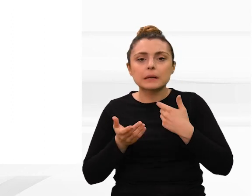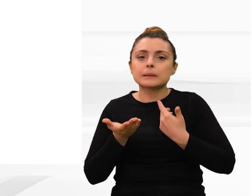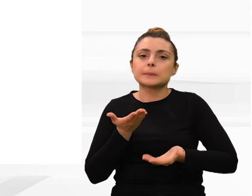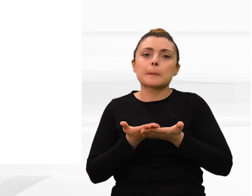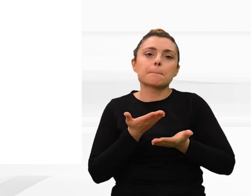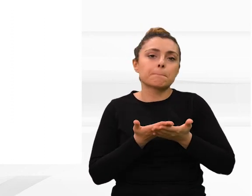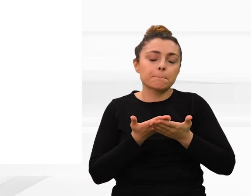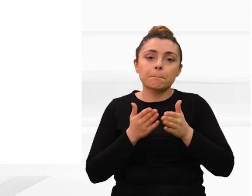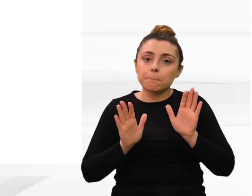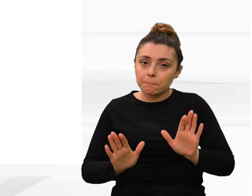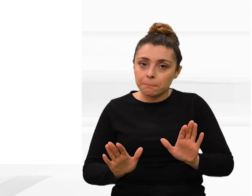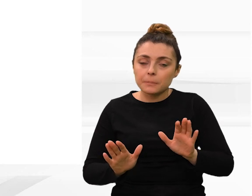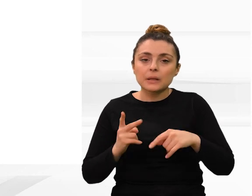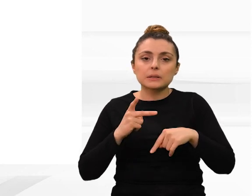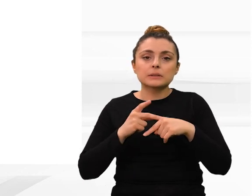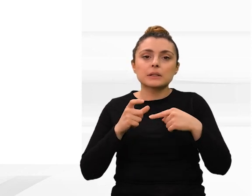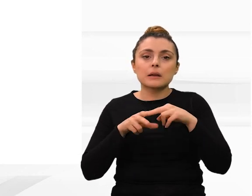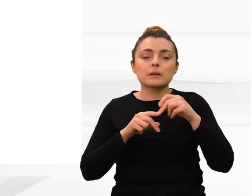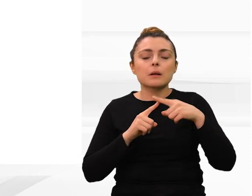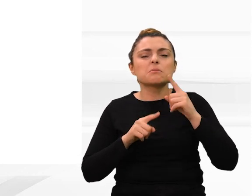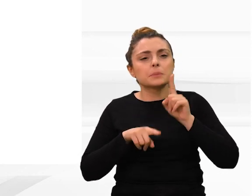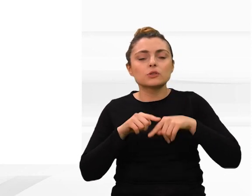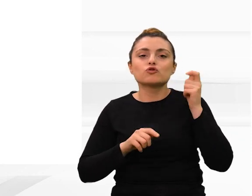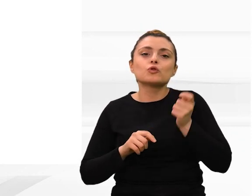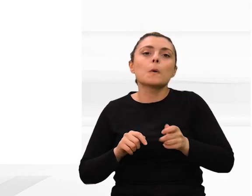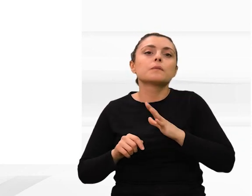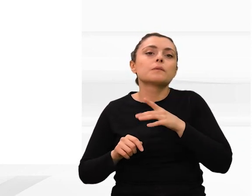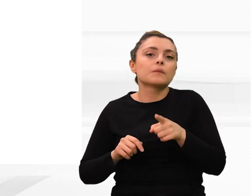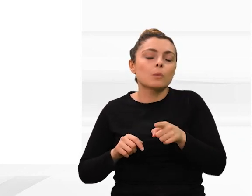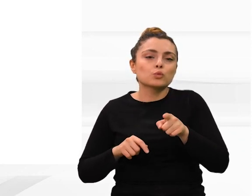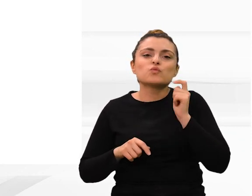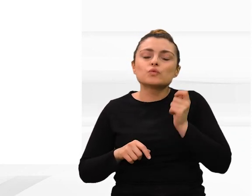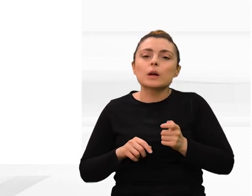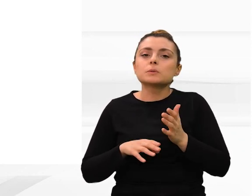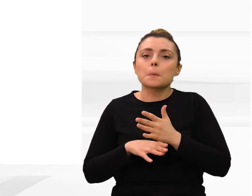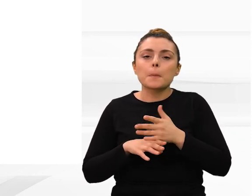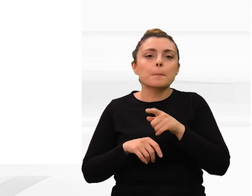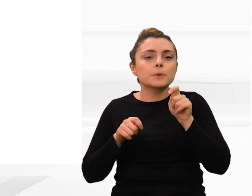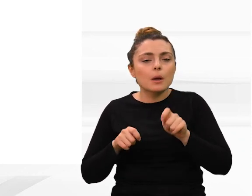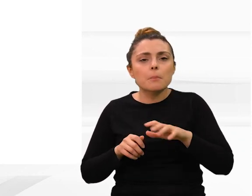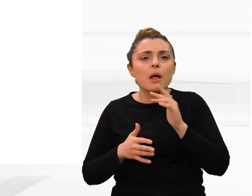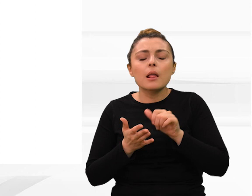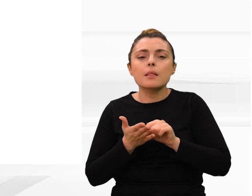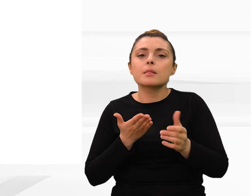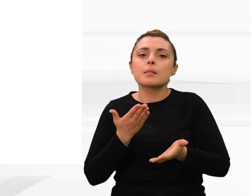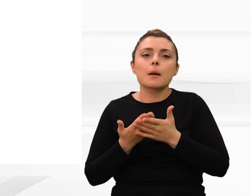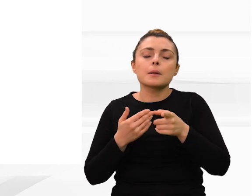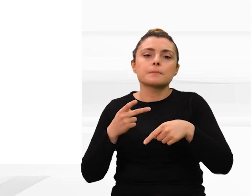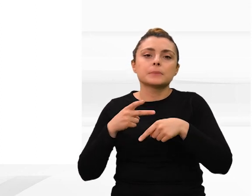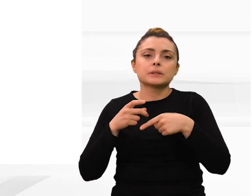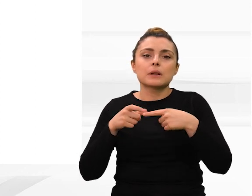yardımlar drama zekatın bazı şartları var Arkadaşlar bu şartlar sebebiyle yaptığımız her yardım